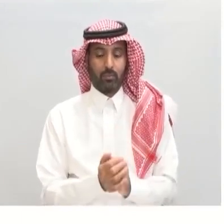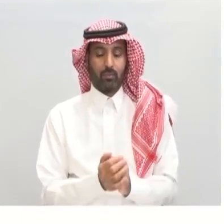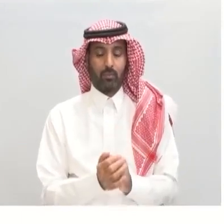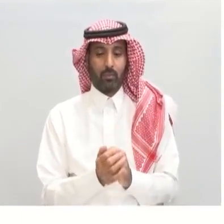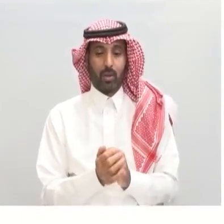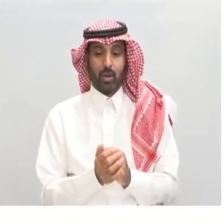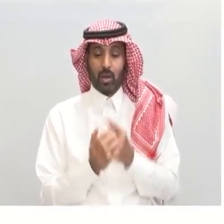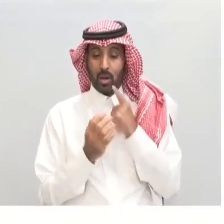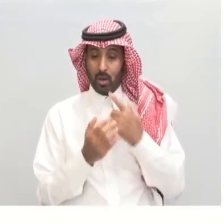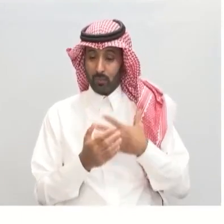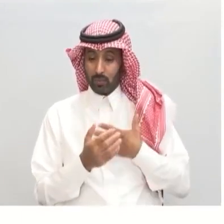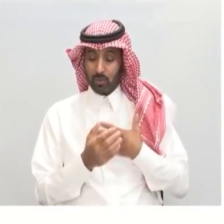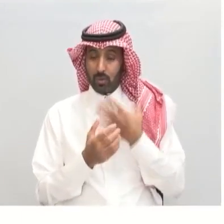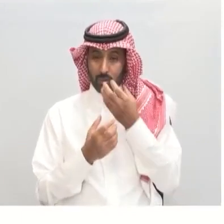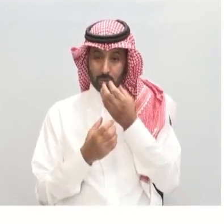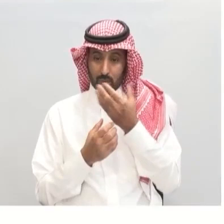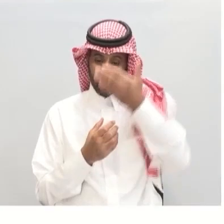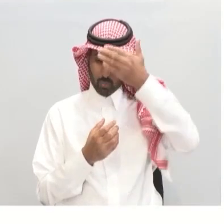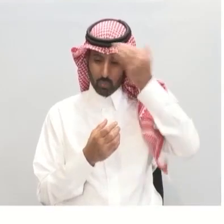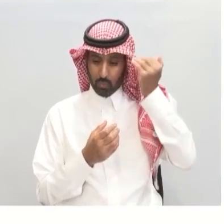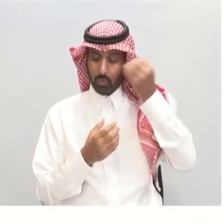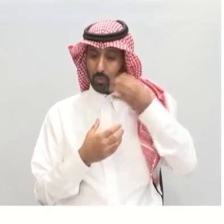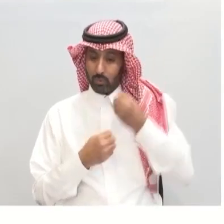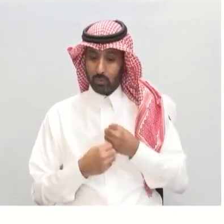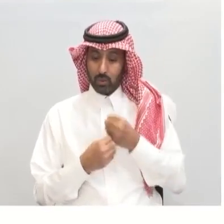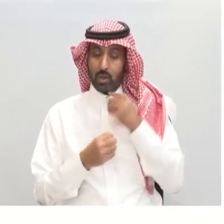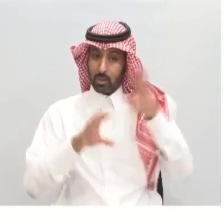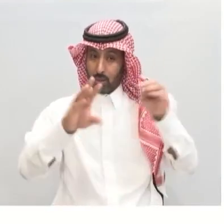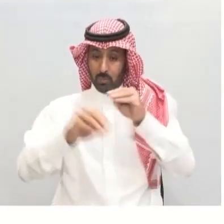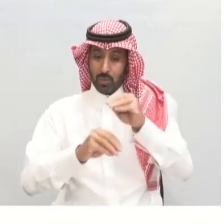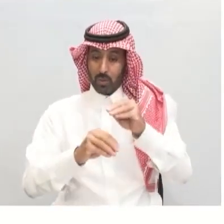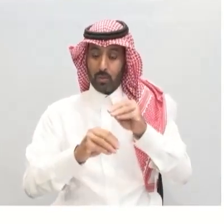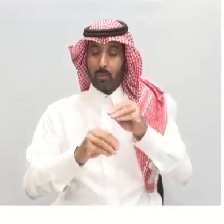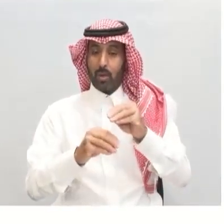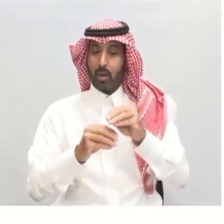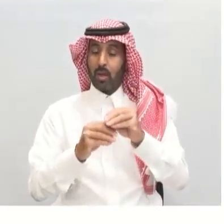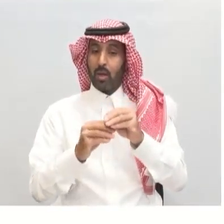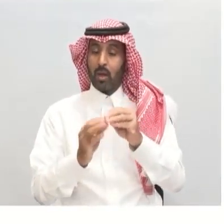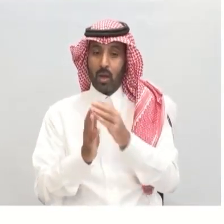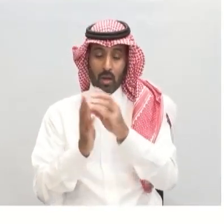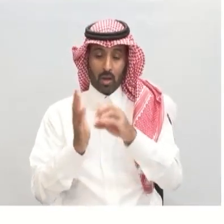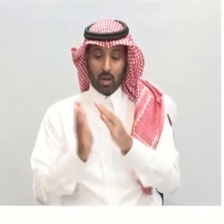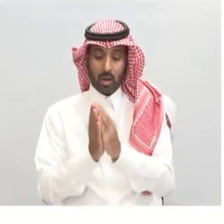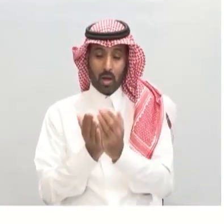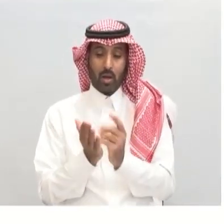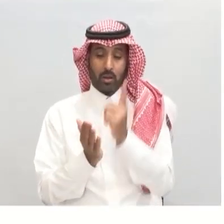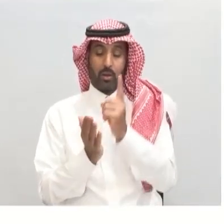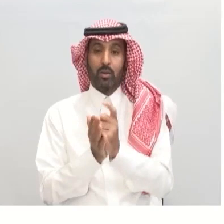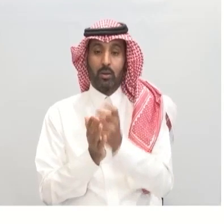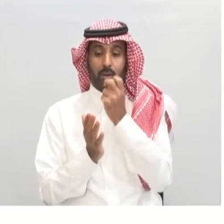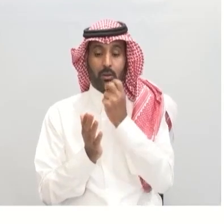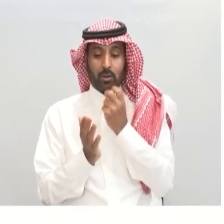الحفظ في الصدور عندما ذكرنا انواع الجمع ذكرنا اول تلكم الانواع هو الحفظ في الصدور